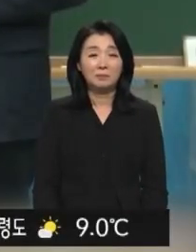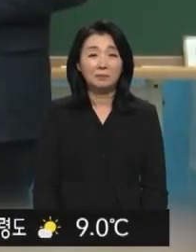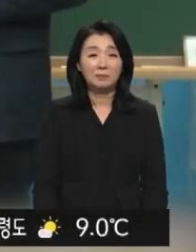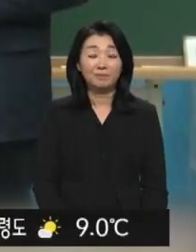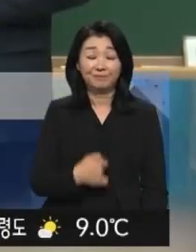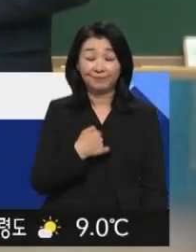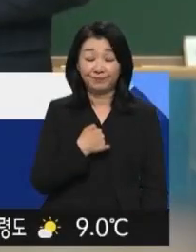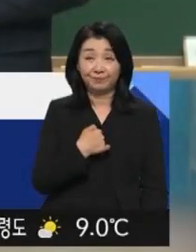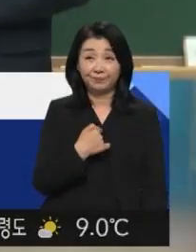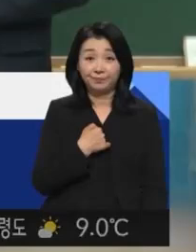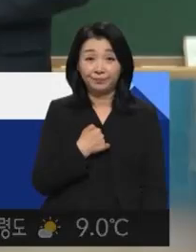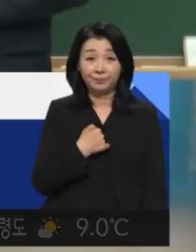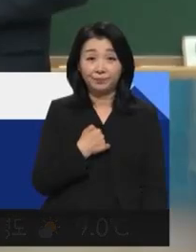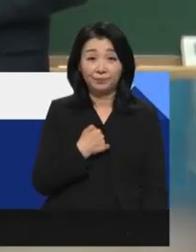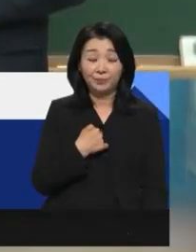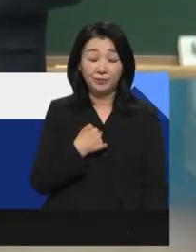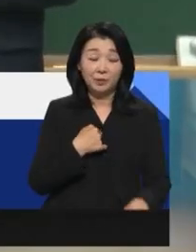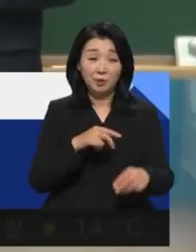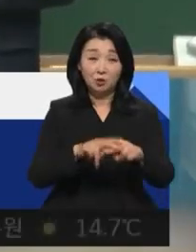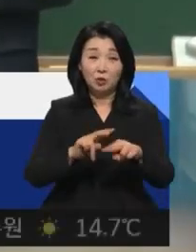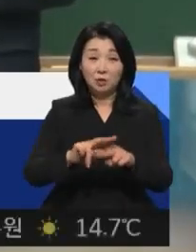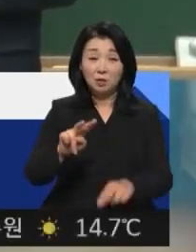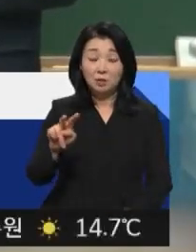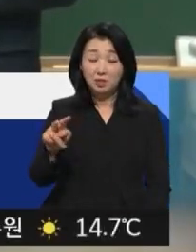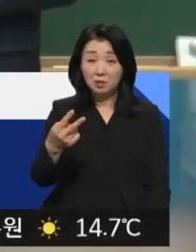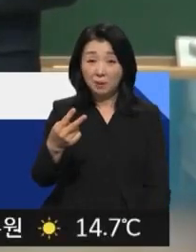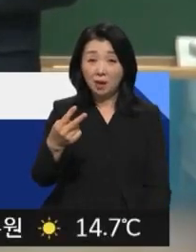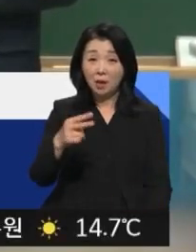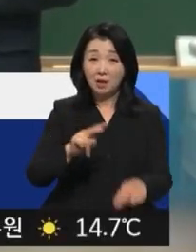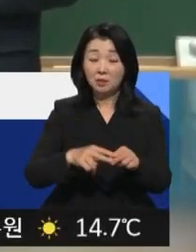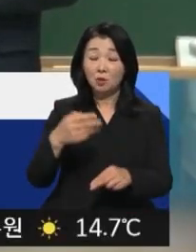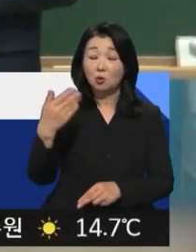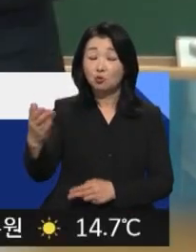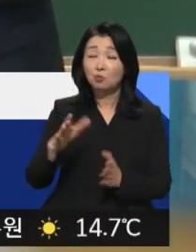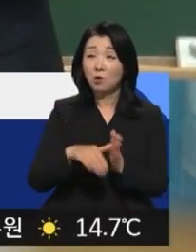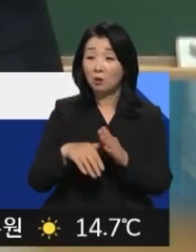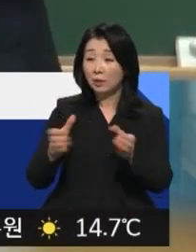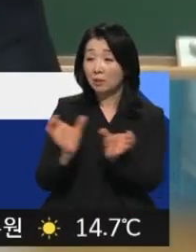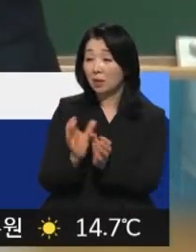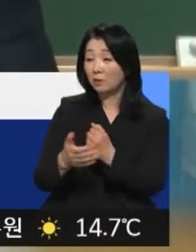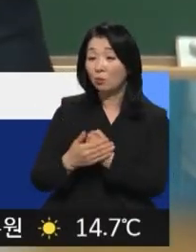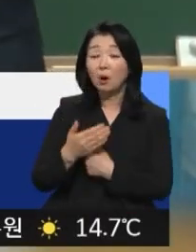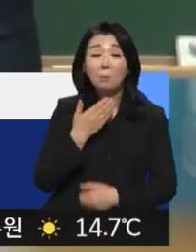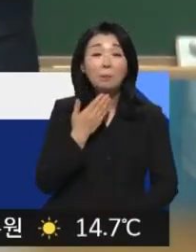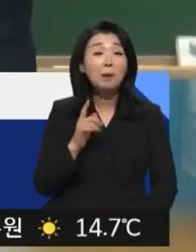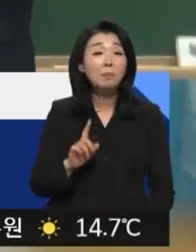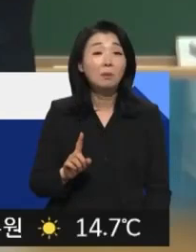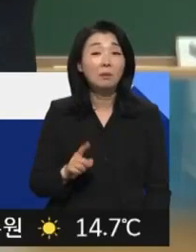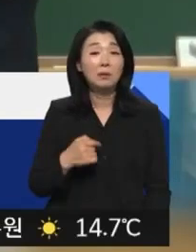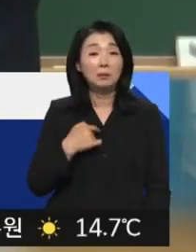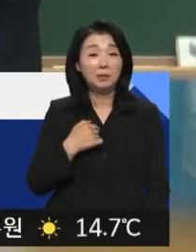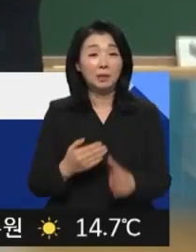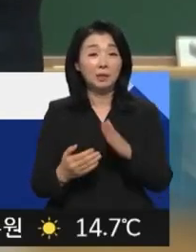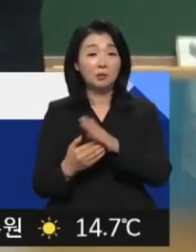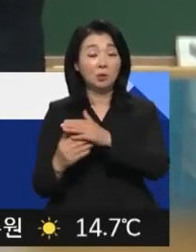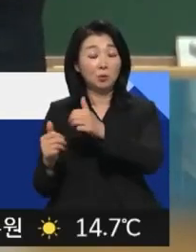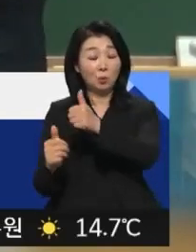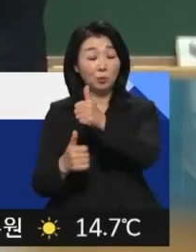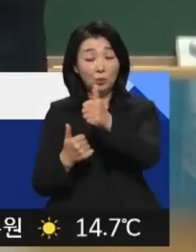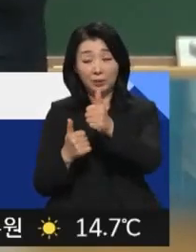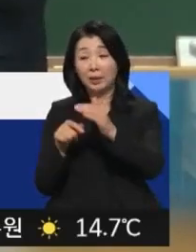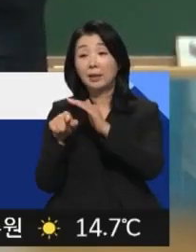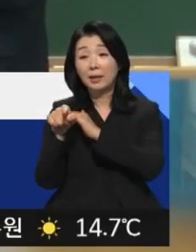내가 200석 만들어주면요. 당에서 나한테 뭐 해줄래요? 제가 최고위에 네.